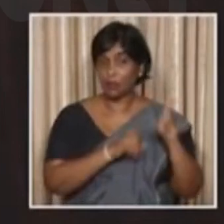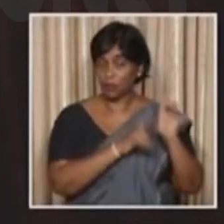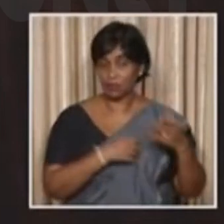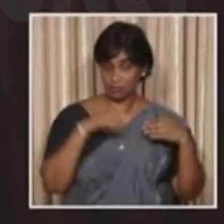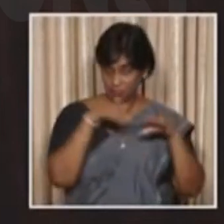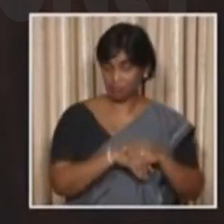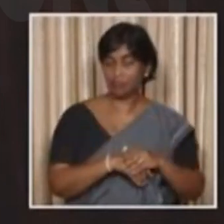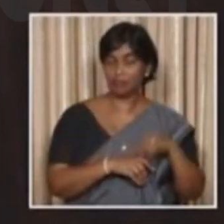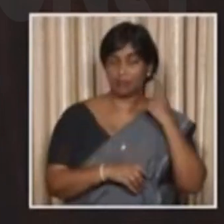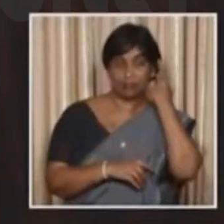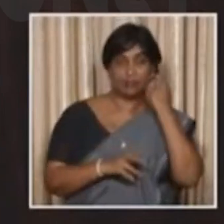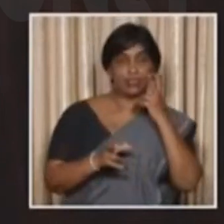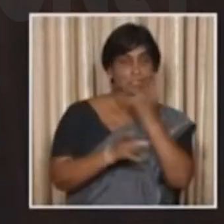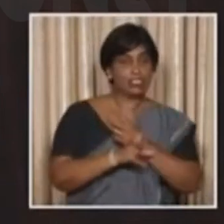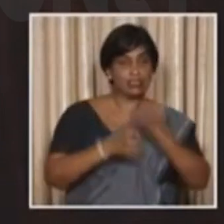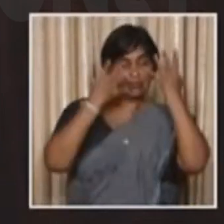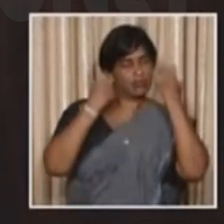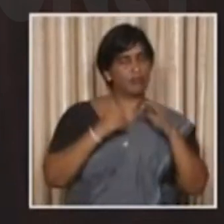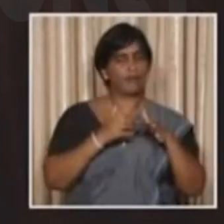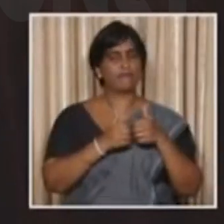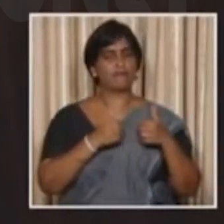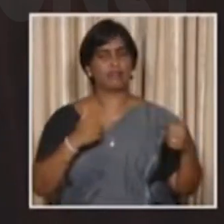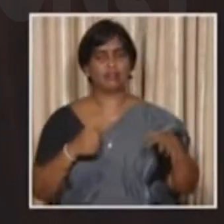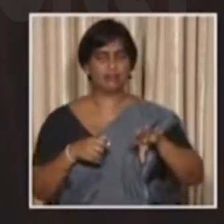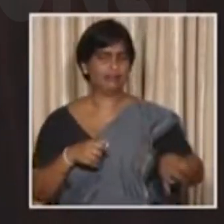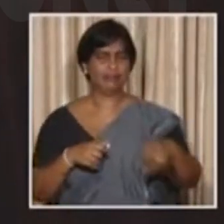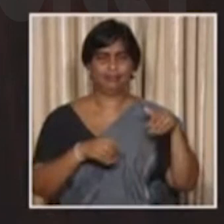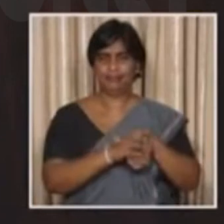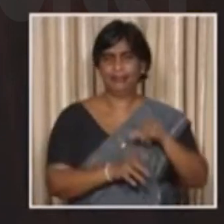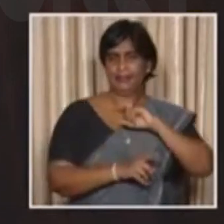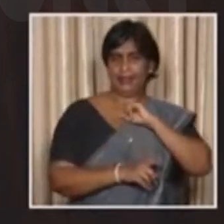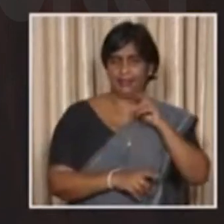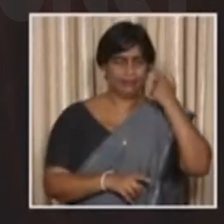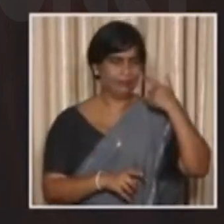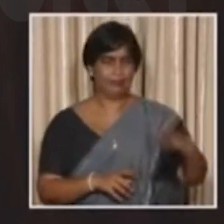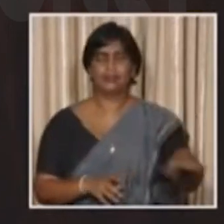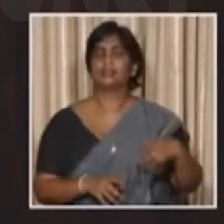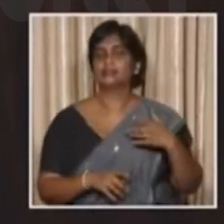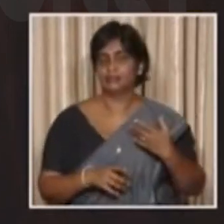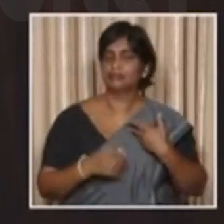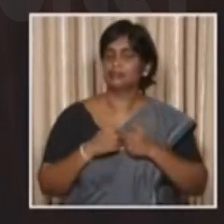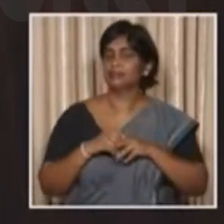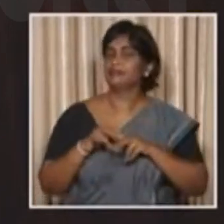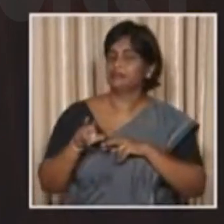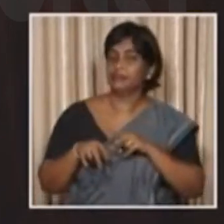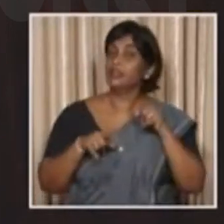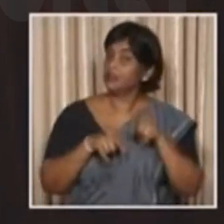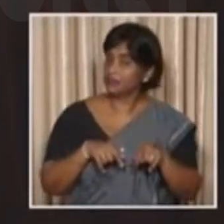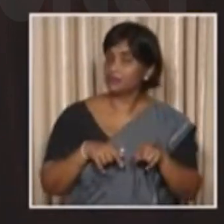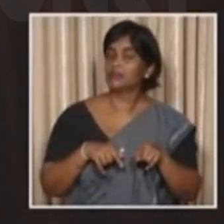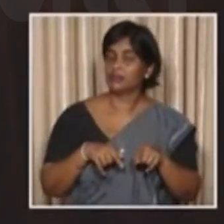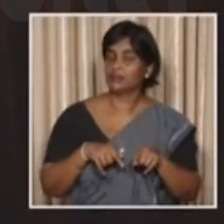වැටෙනවා නම් නුවණක්කාර සිංහයා වගේ වෙන් වෙලා අසුචි වලවල් වල ඉඳගෙන කෑ ගහන ඌරෝ හම්බුනොත් මගේ අරන්නේ මේක